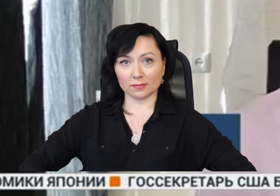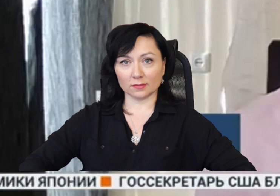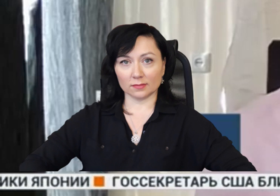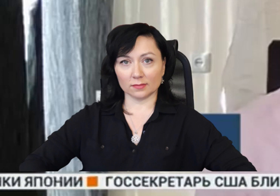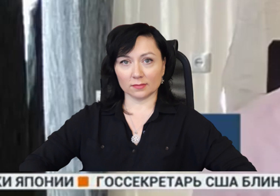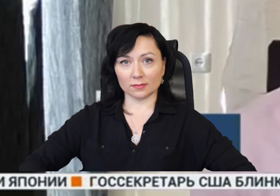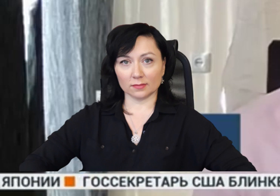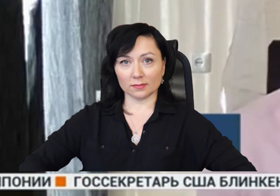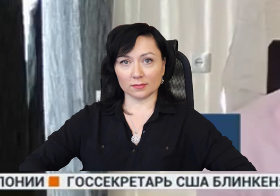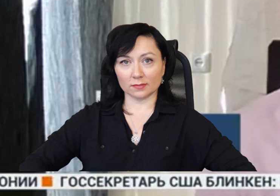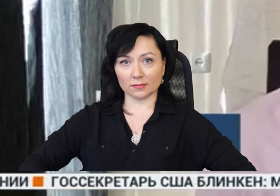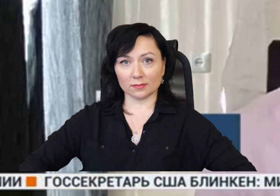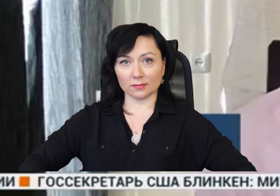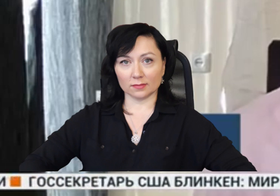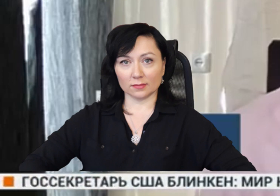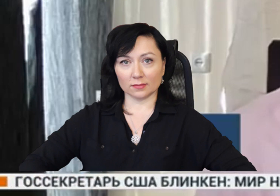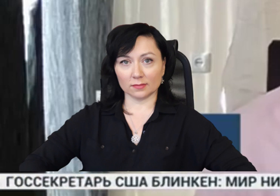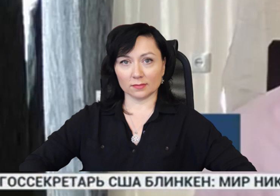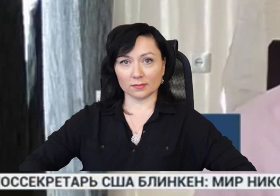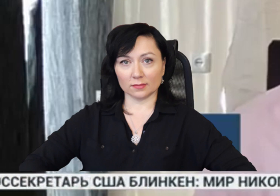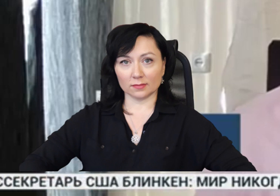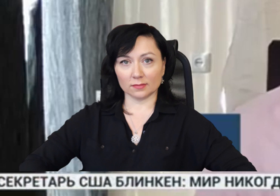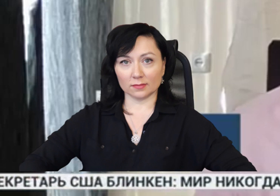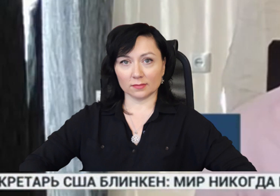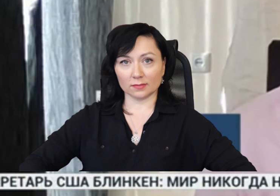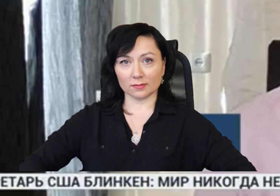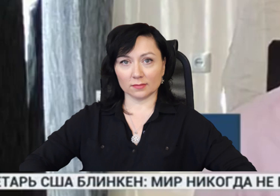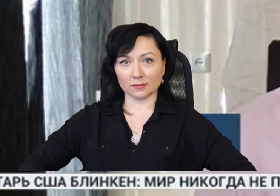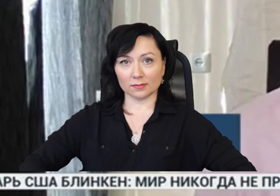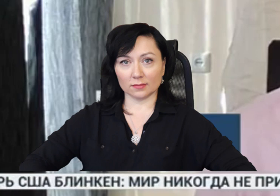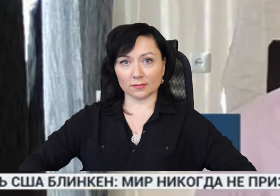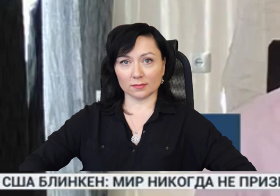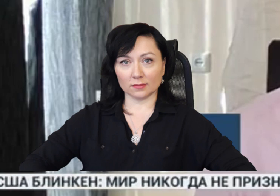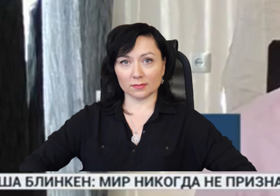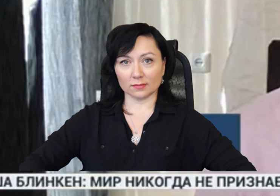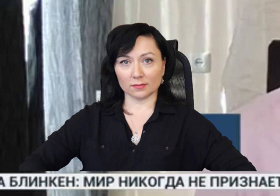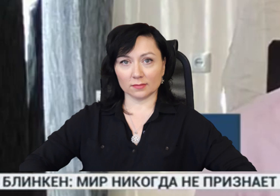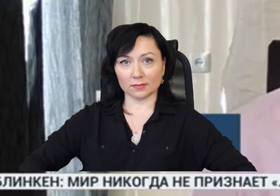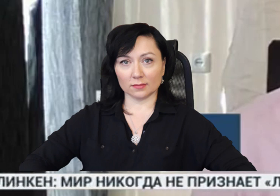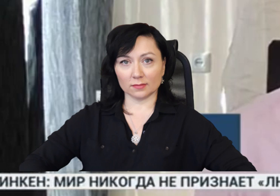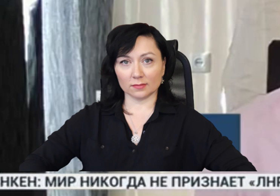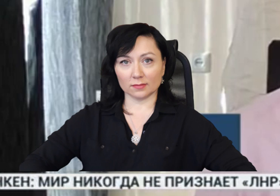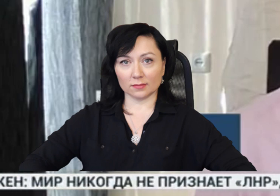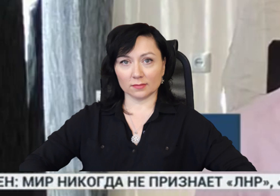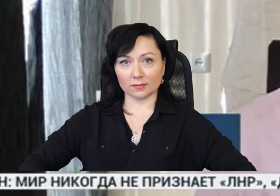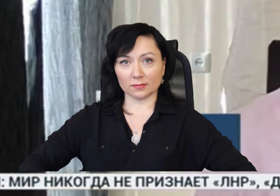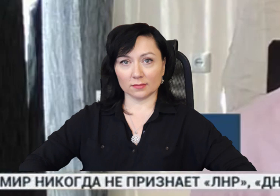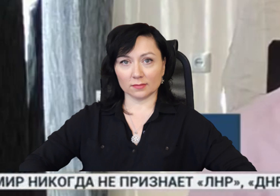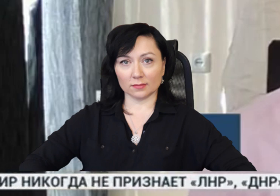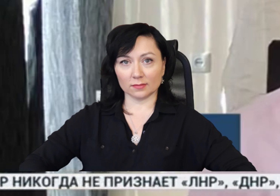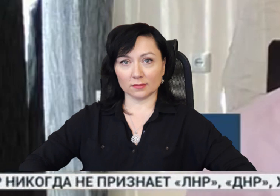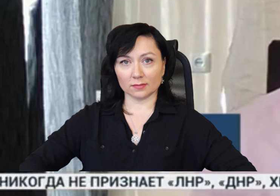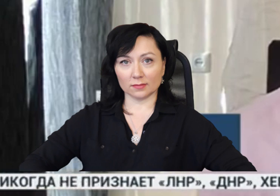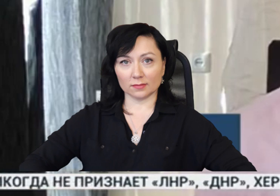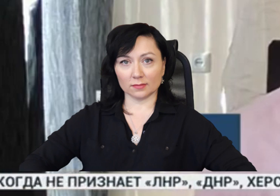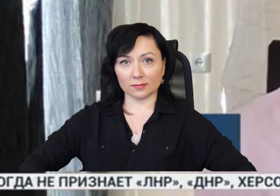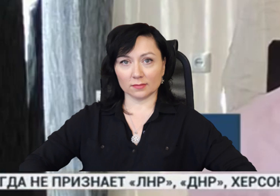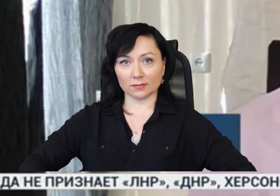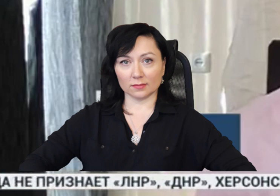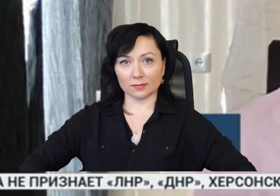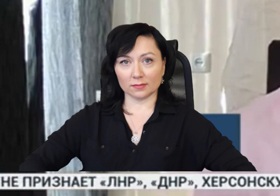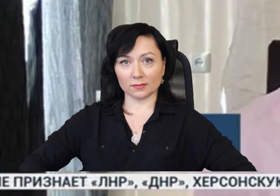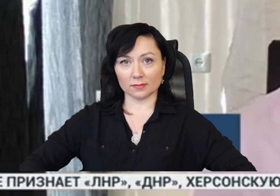растет эксперты рассказывают что запросы на аннуляцию есть не только на ближайшие даты Но и на дальние кто-то просит сдвинуть